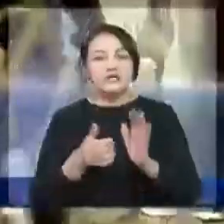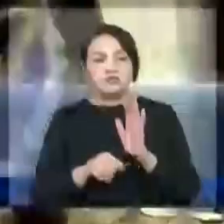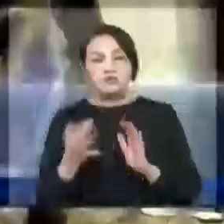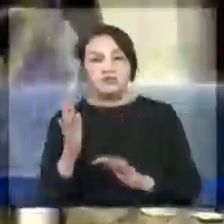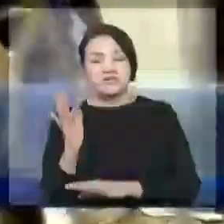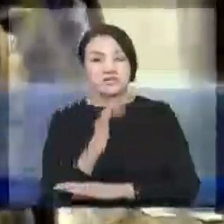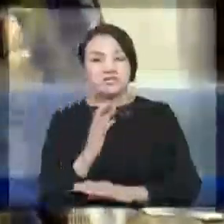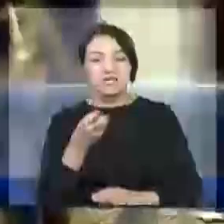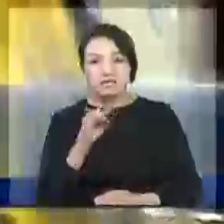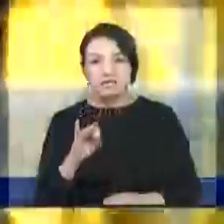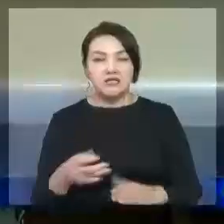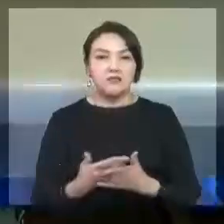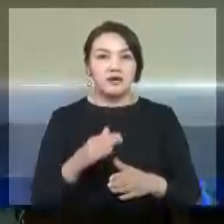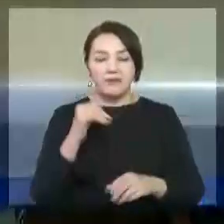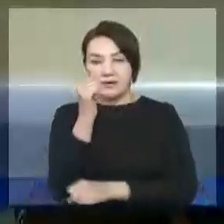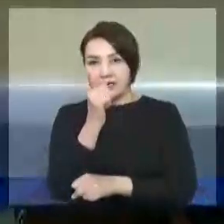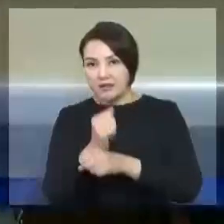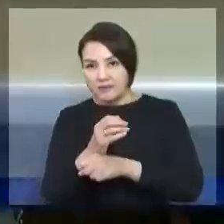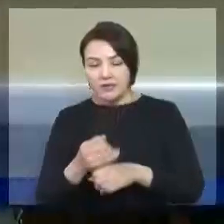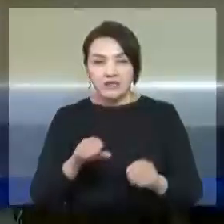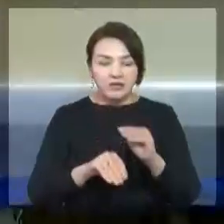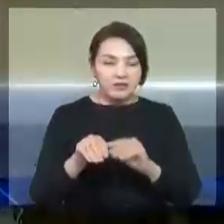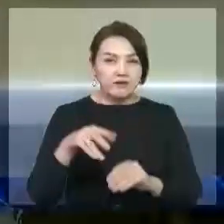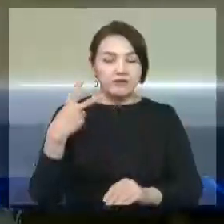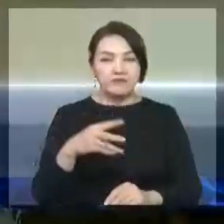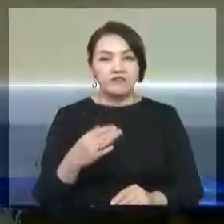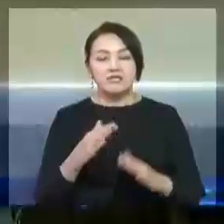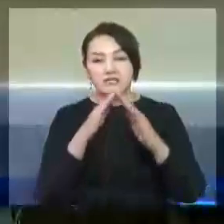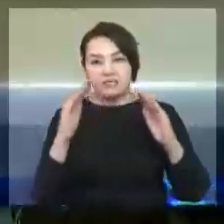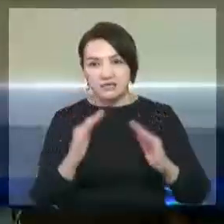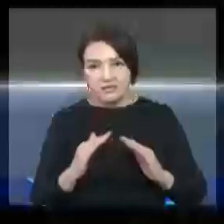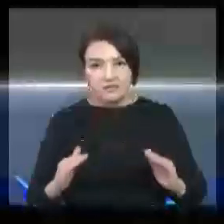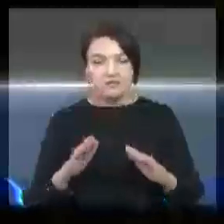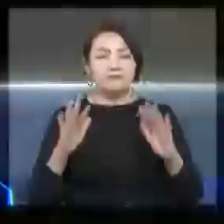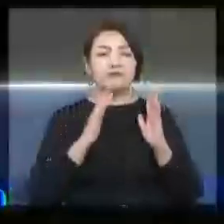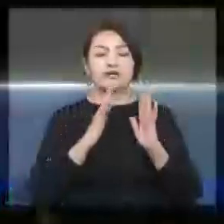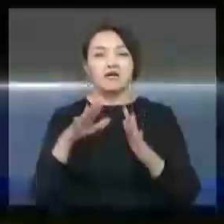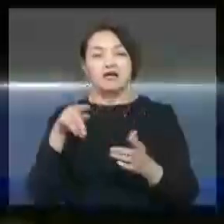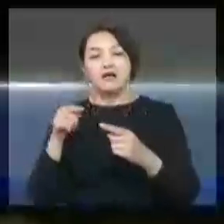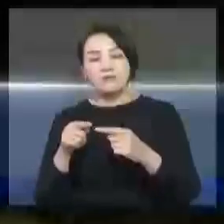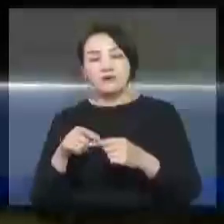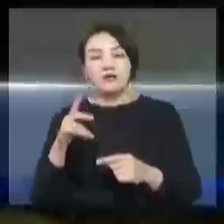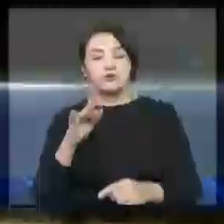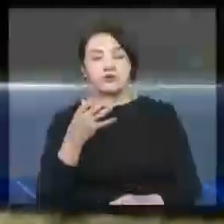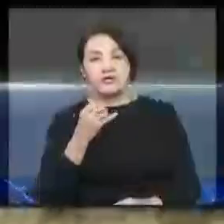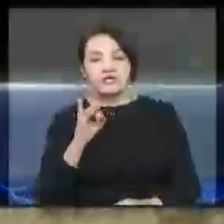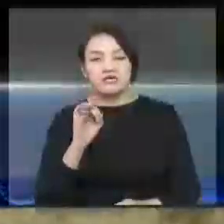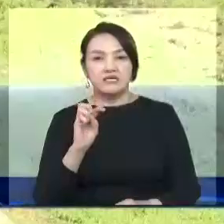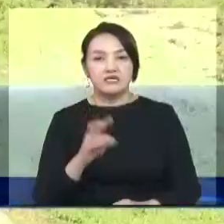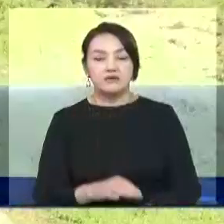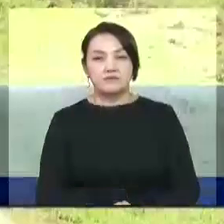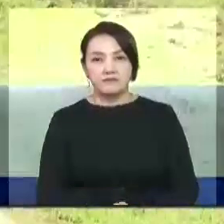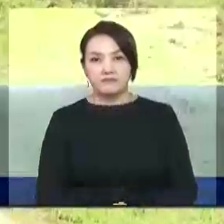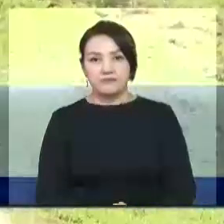ясен. В триатлон-парке работники департамента посадили 20 елей, а в центральном парке его арендаторы 100 ясеней.